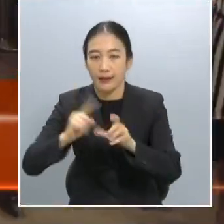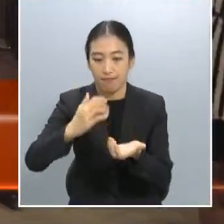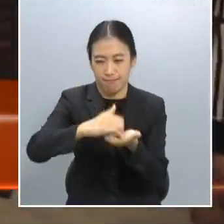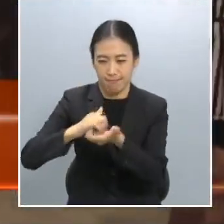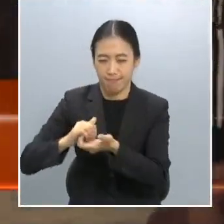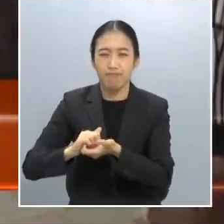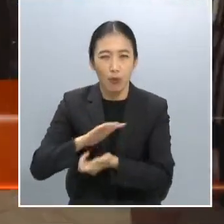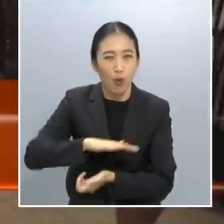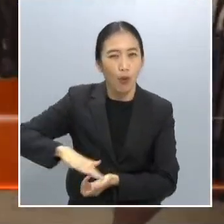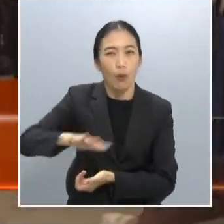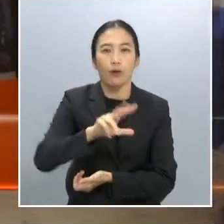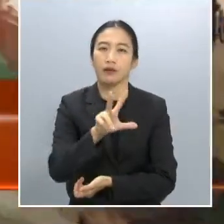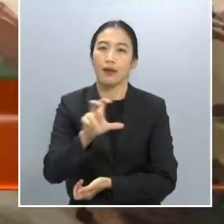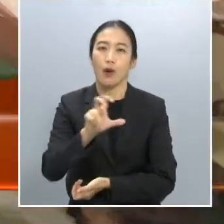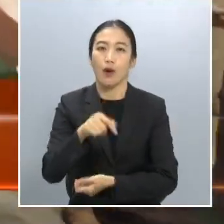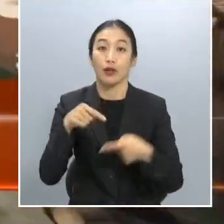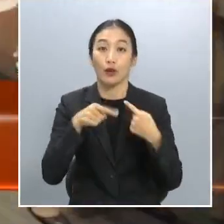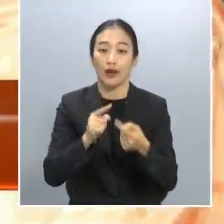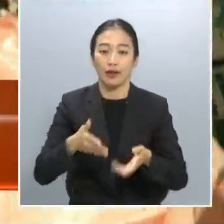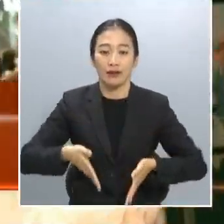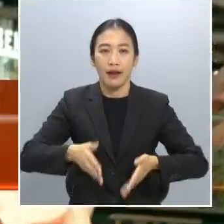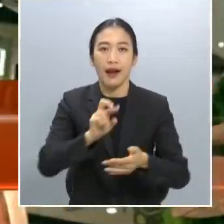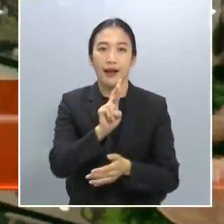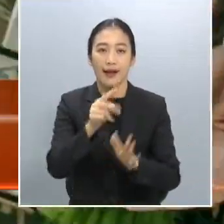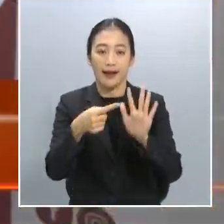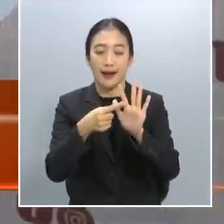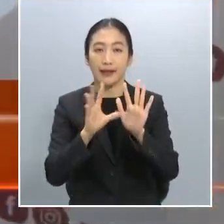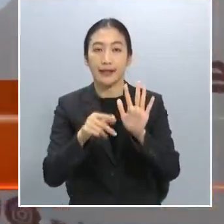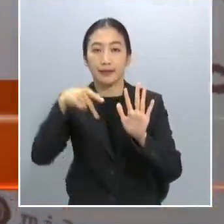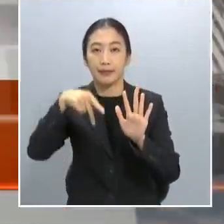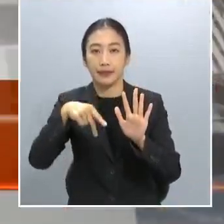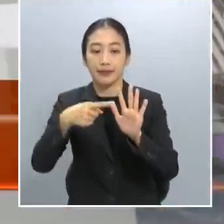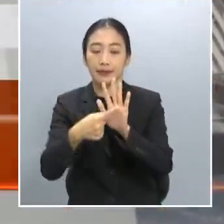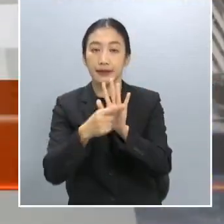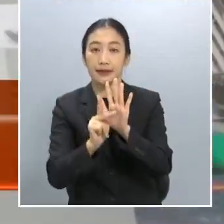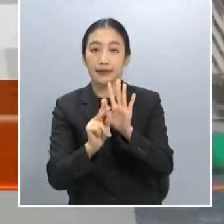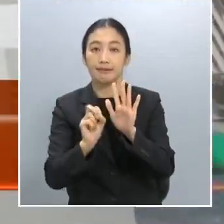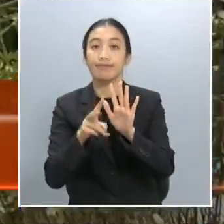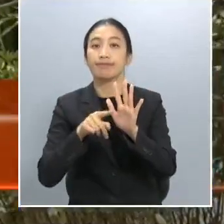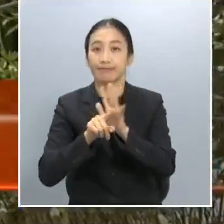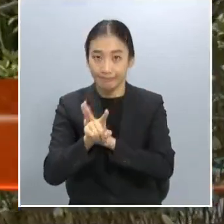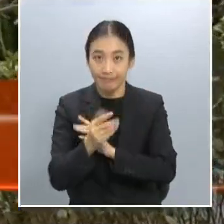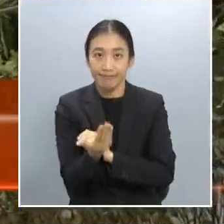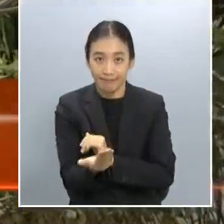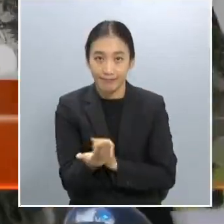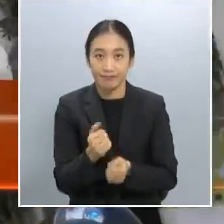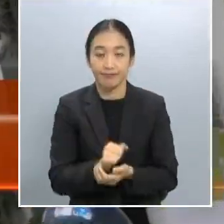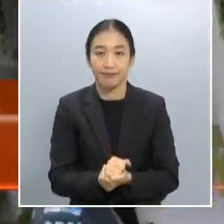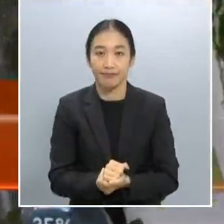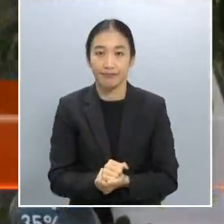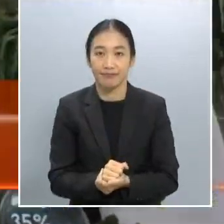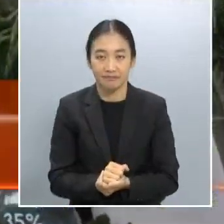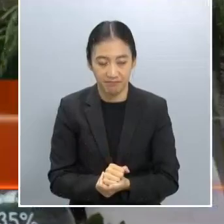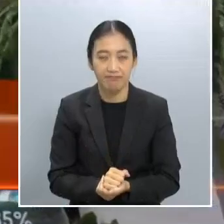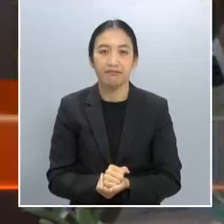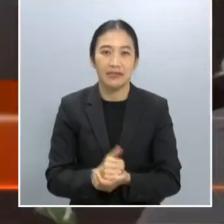พ ตะวนตก ย่านราชพลึก ด้วย Lifestyle Destination ที่ครบที่สุดConcept ก็คือWest at its best ดีที่